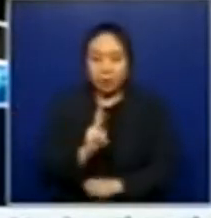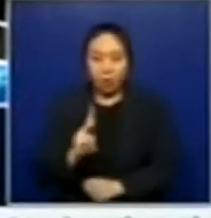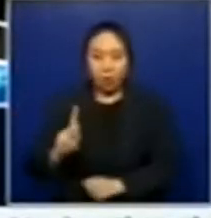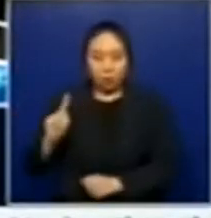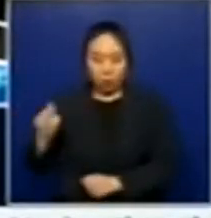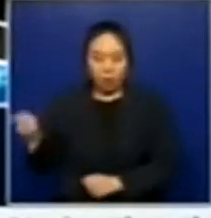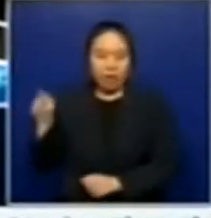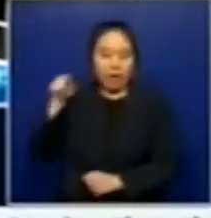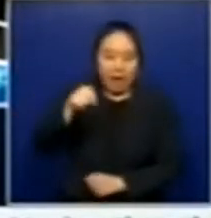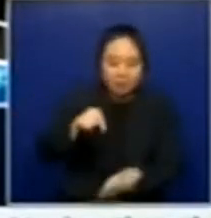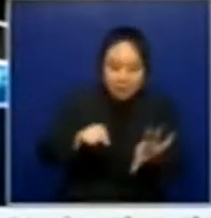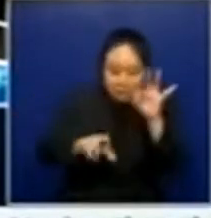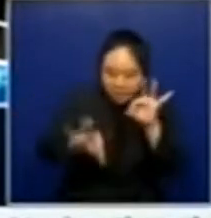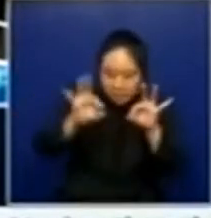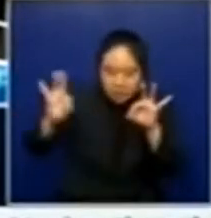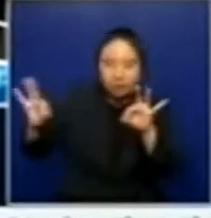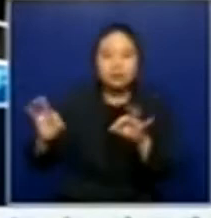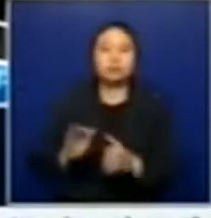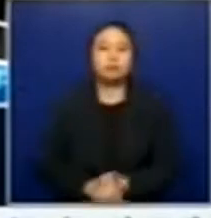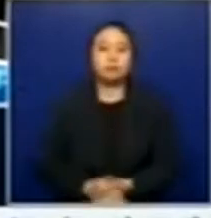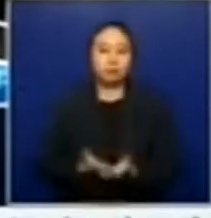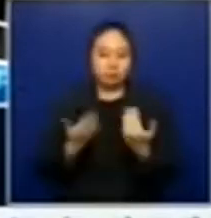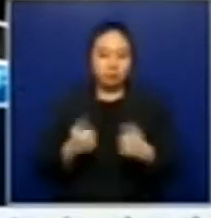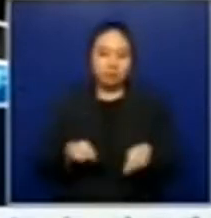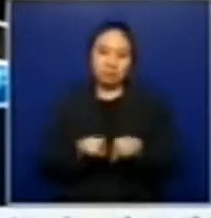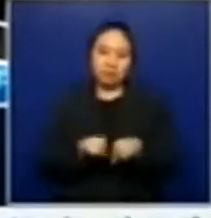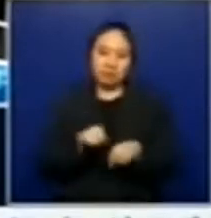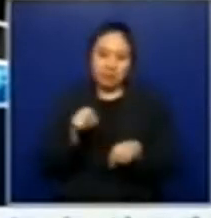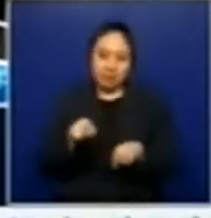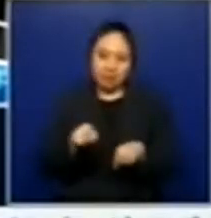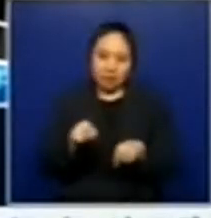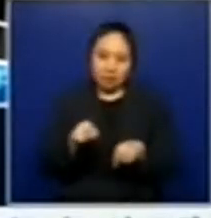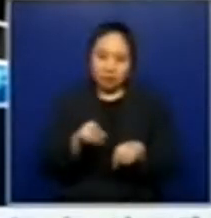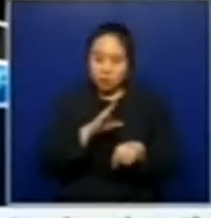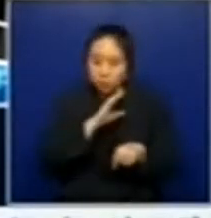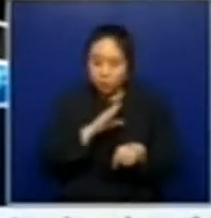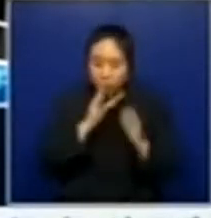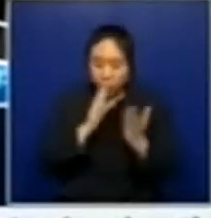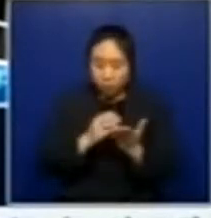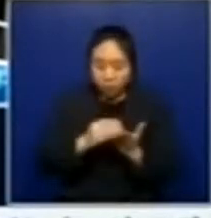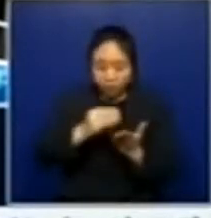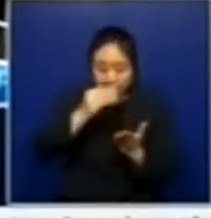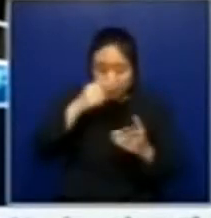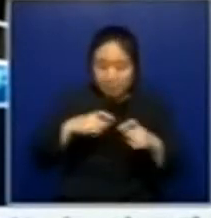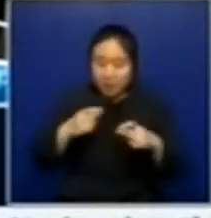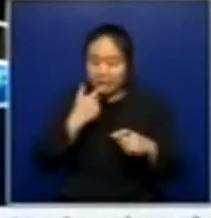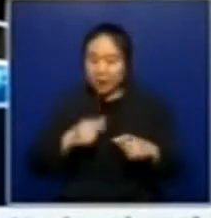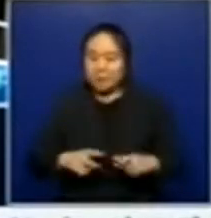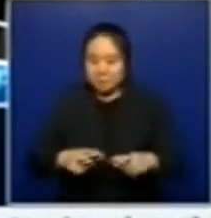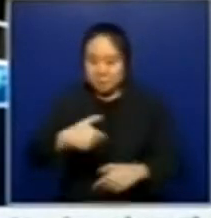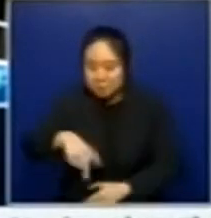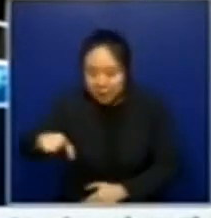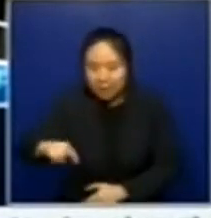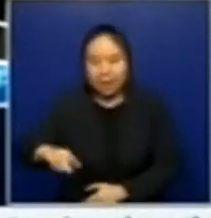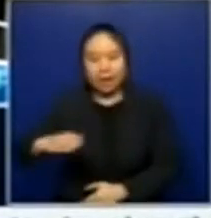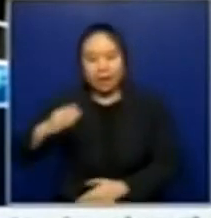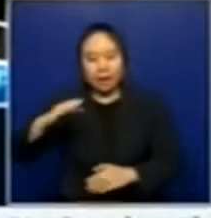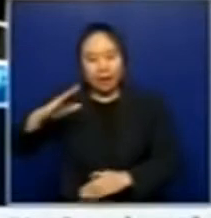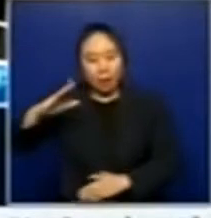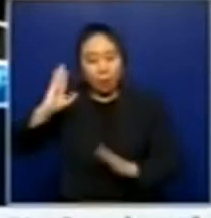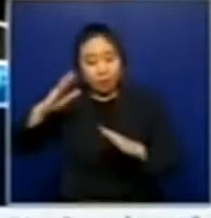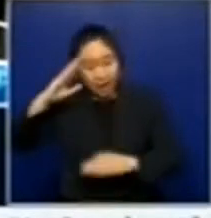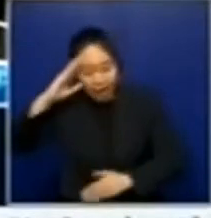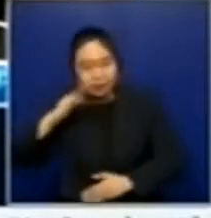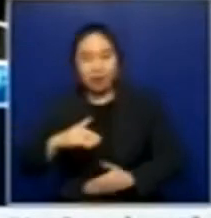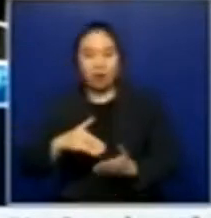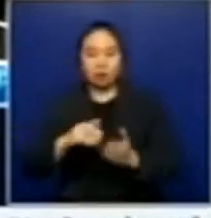ผู้เลือกจริงๆแล้วทําให้พ้นสภาพนักศึกษาก็หลุดสสร.แล้วหรือว่าจับยัดใบแดงให้ไปอยู่ในค่ายทหารก็หลุดใบแดงแต่ก็หลุ